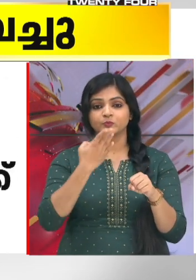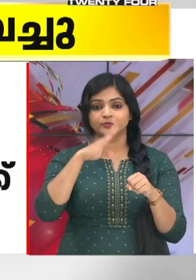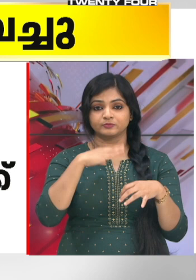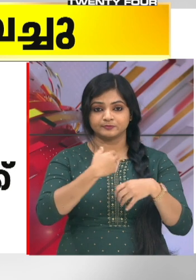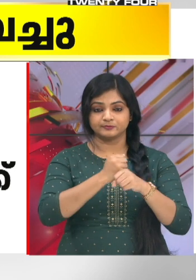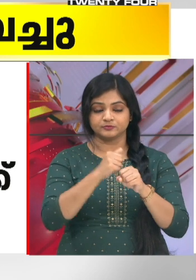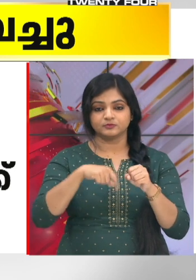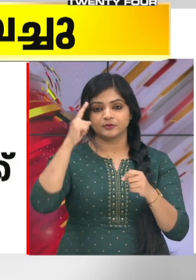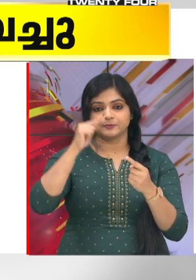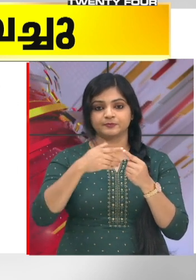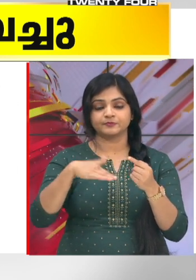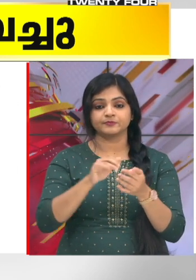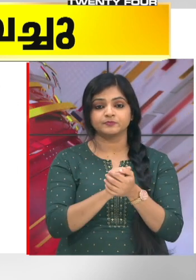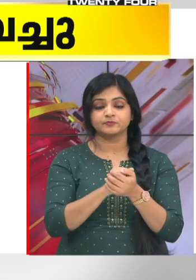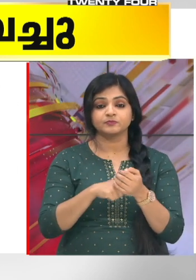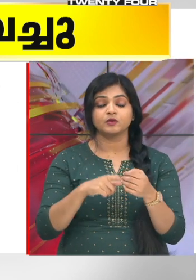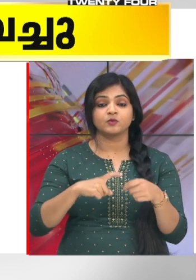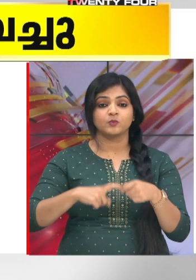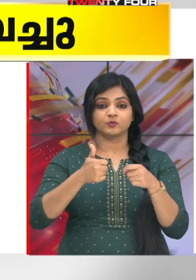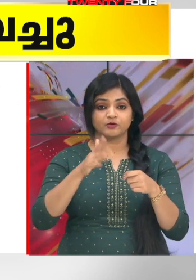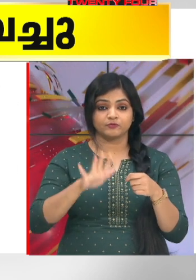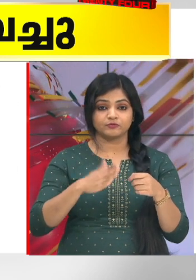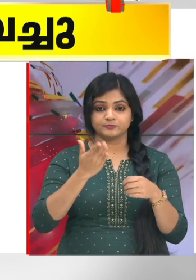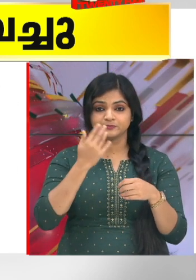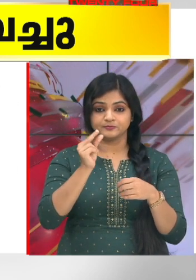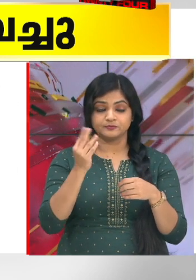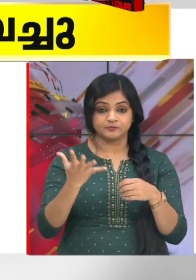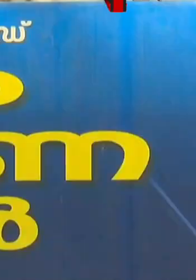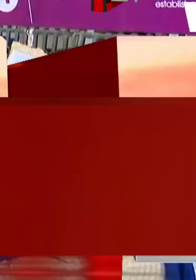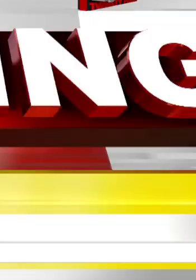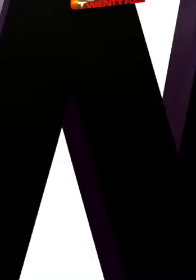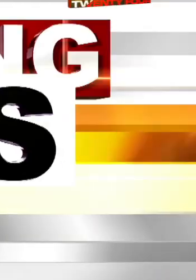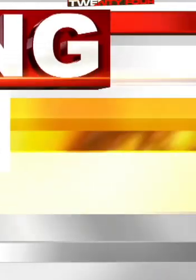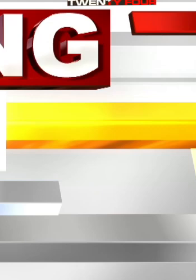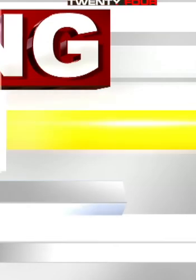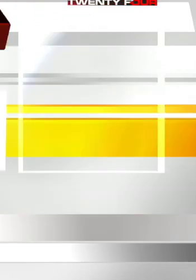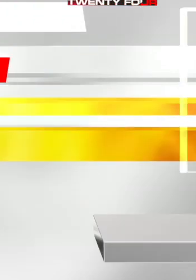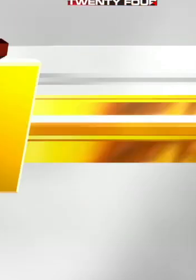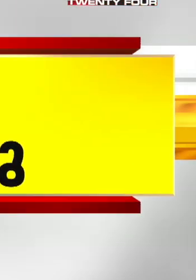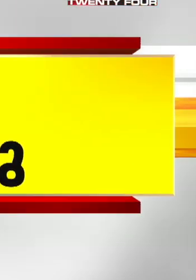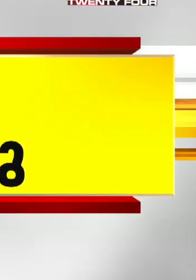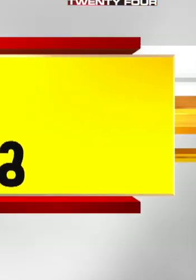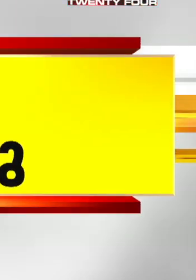the Tolada, Jeva, Eleke, Bimakum, the Nolas, some of Nadaku in Chiyunda, in Unorando, the Osmo,